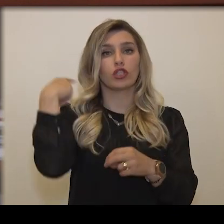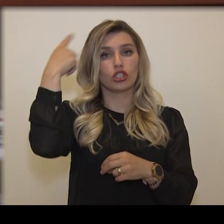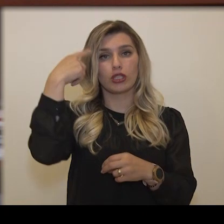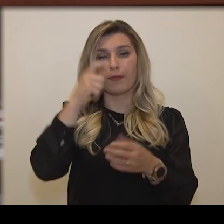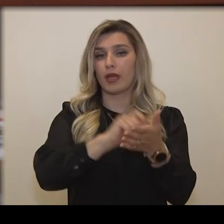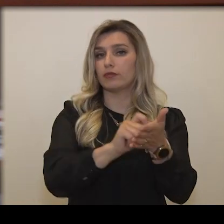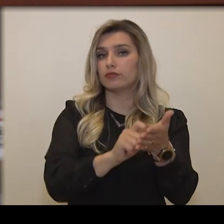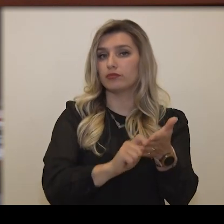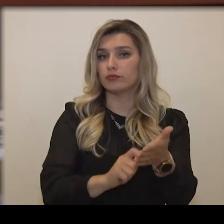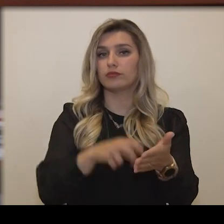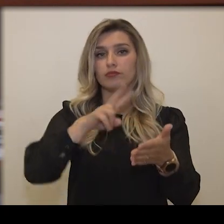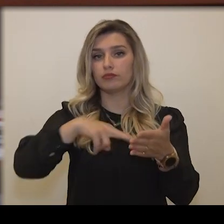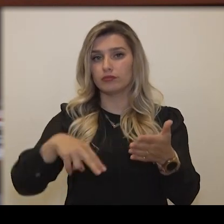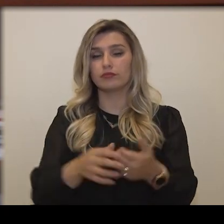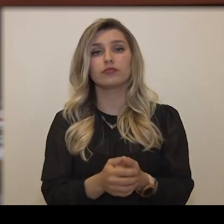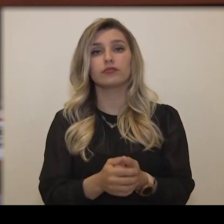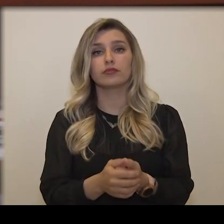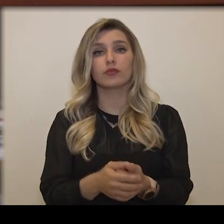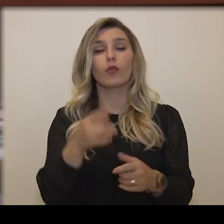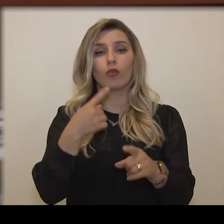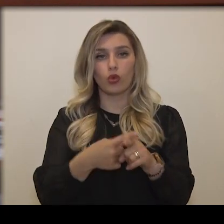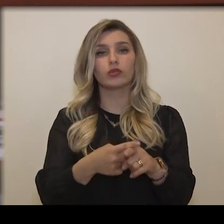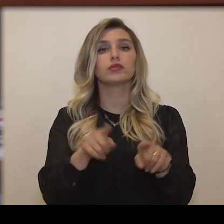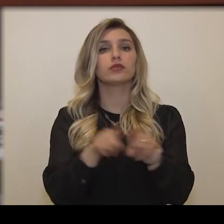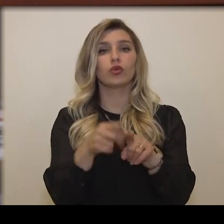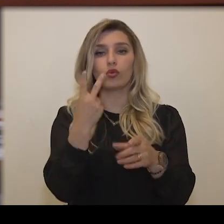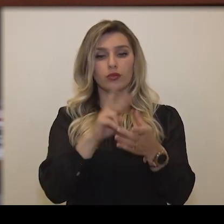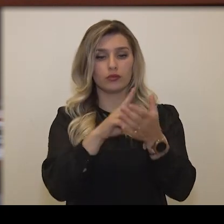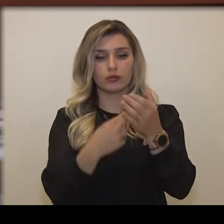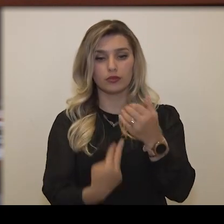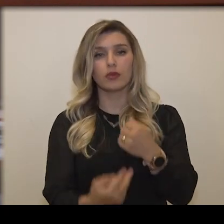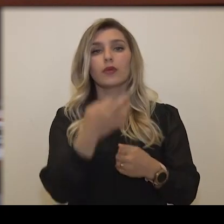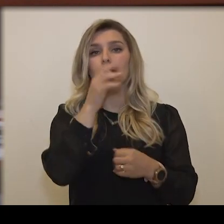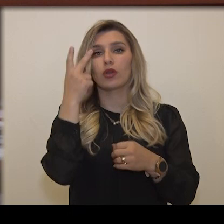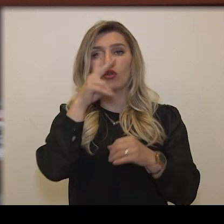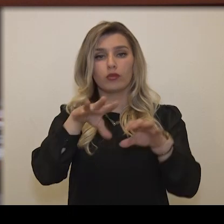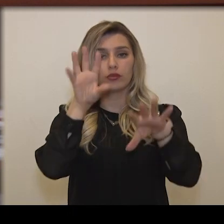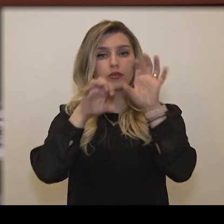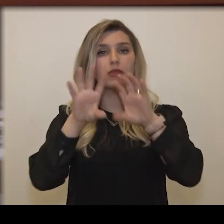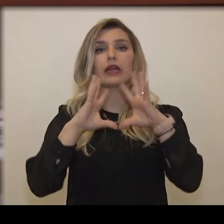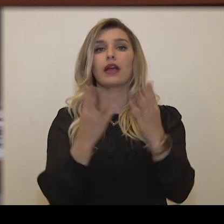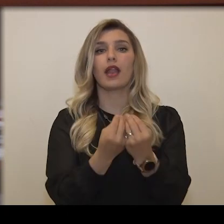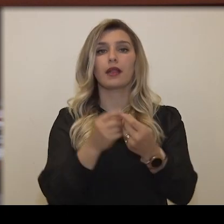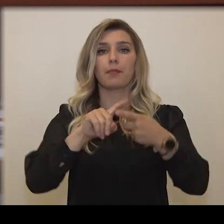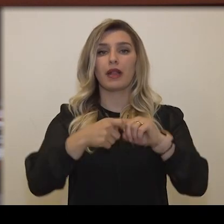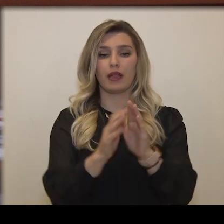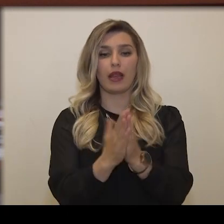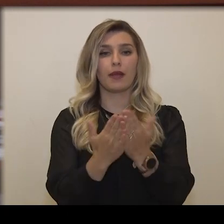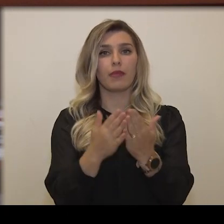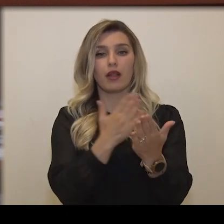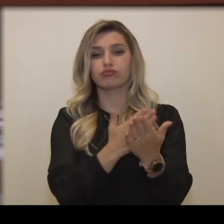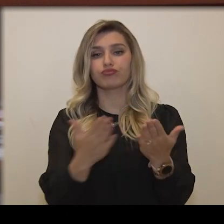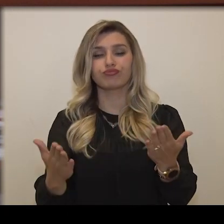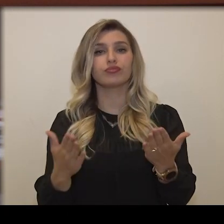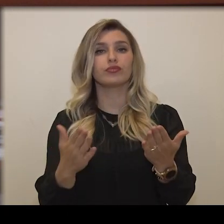kuptimin në të shkruar dhe të kuptuar, dhe rrjedhimisht kanë me i kuptu të gjithë përmbajtjen dhe të gjitha lëndët